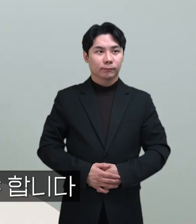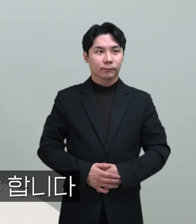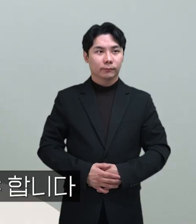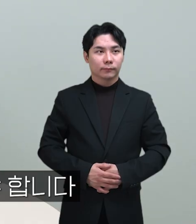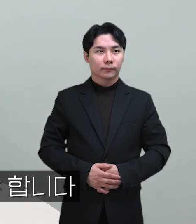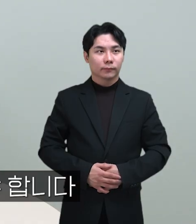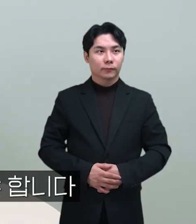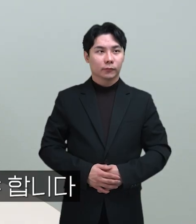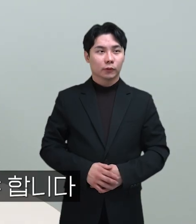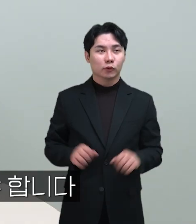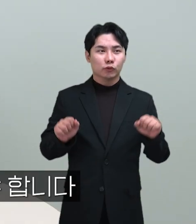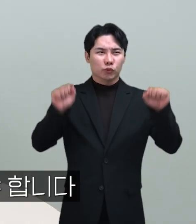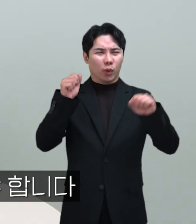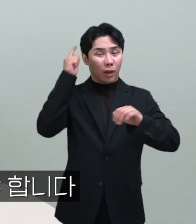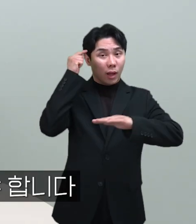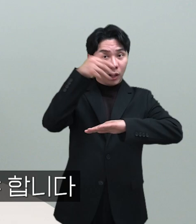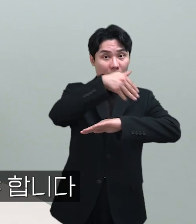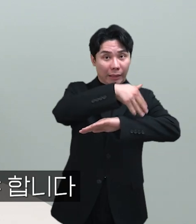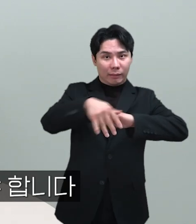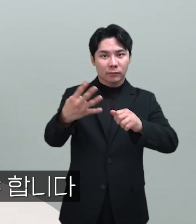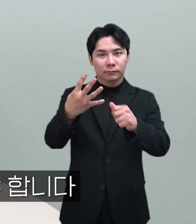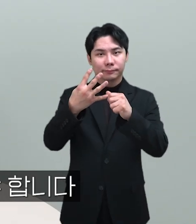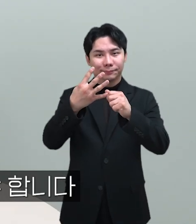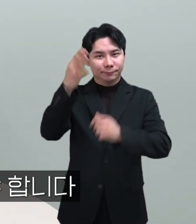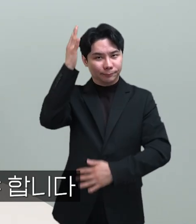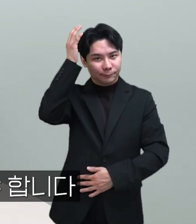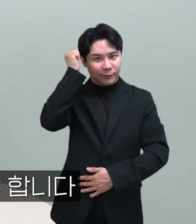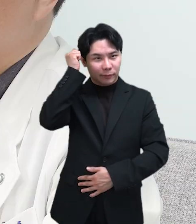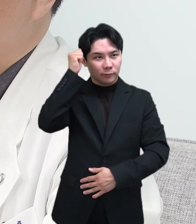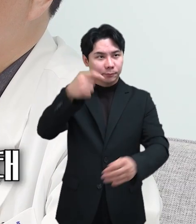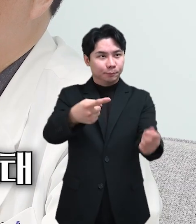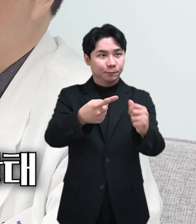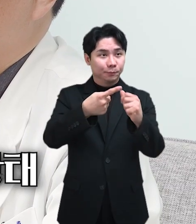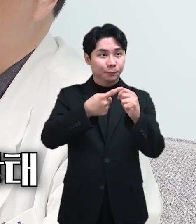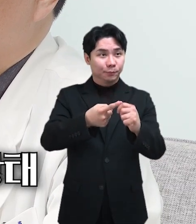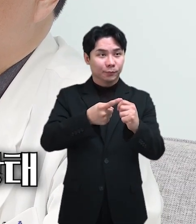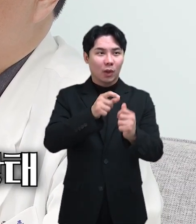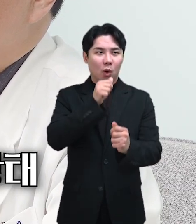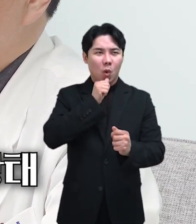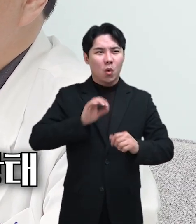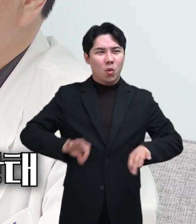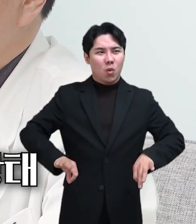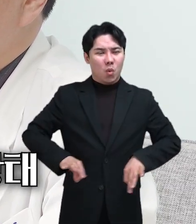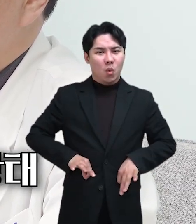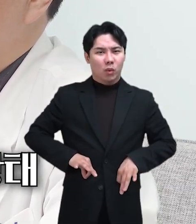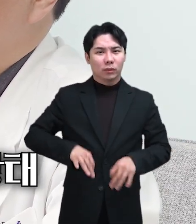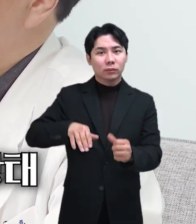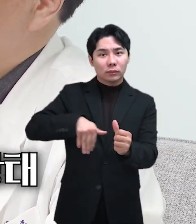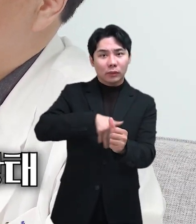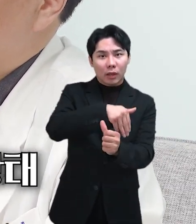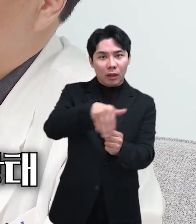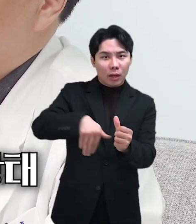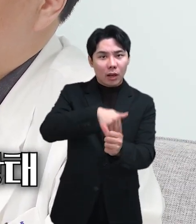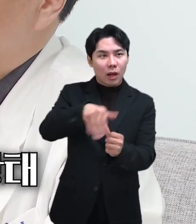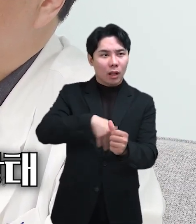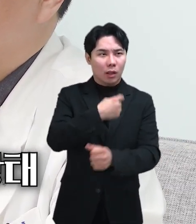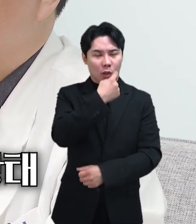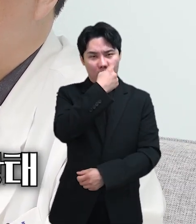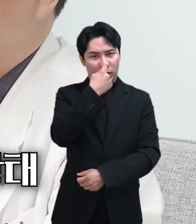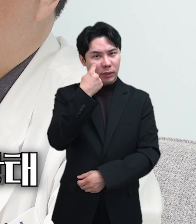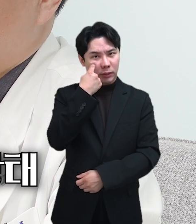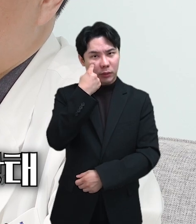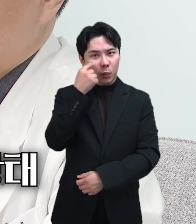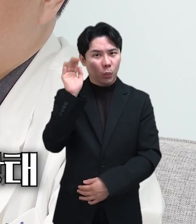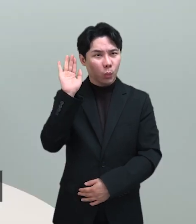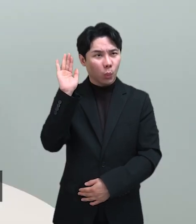네, 운동을 계획할 때는 다음 4가지를 살펴봐야 합니다. 첫째, 심부전증의 진행 상태나